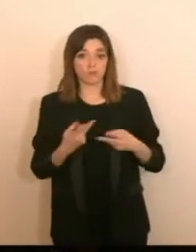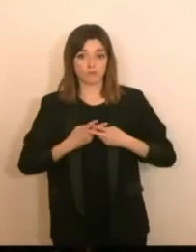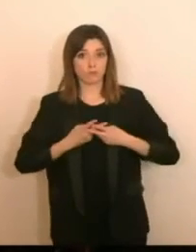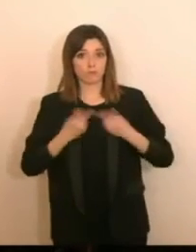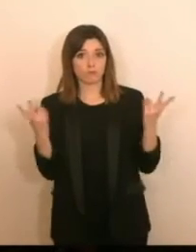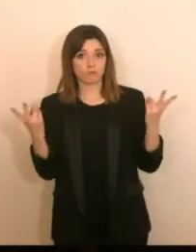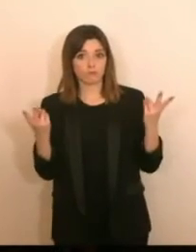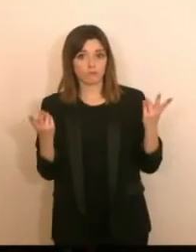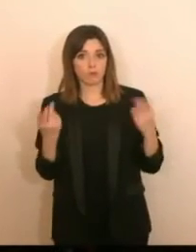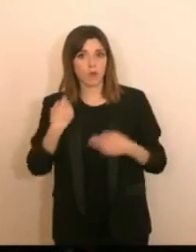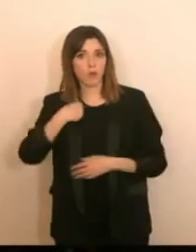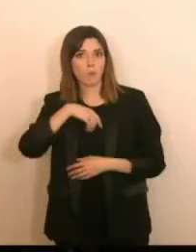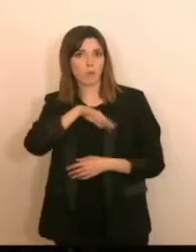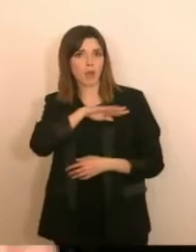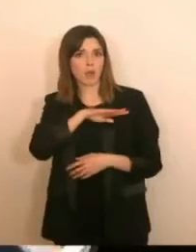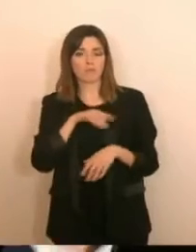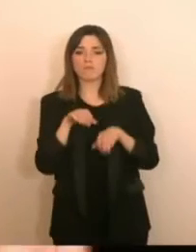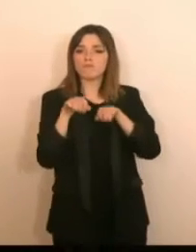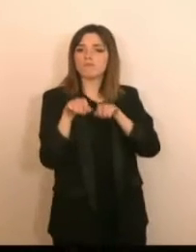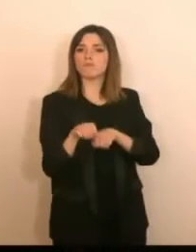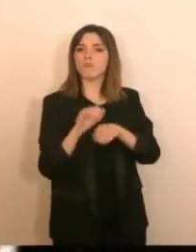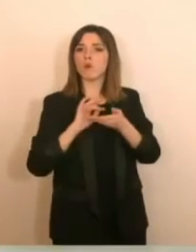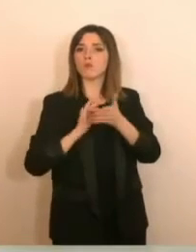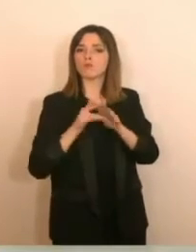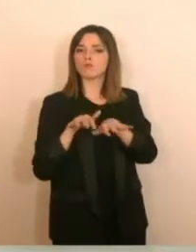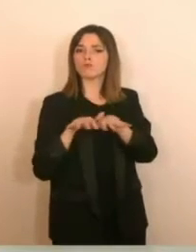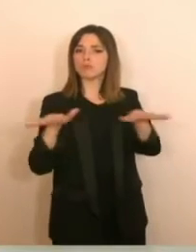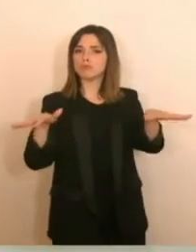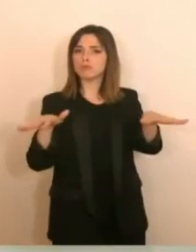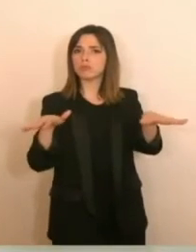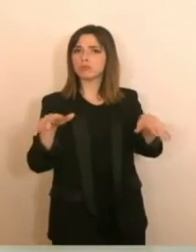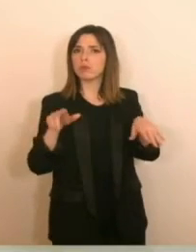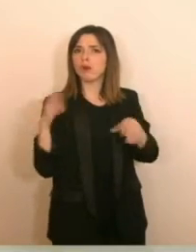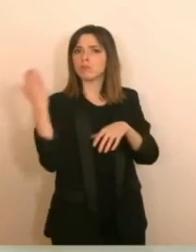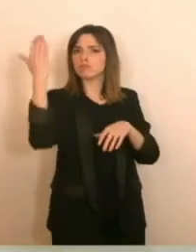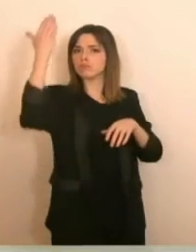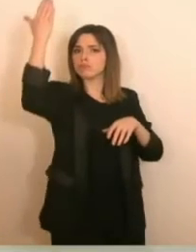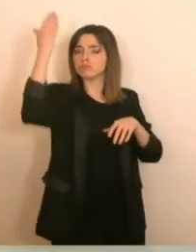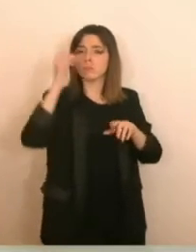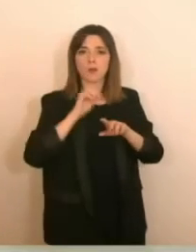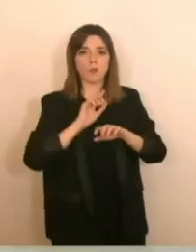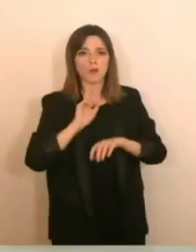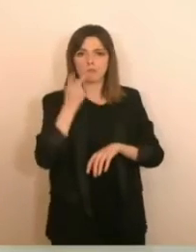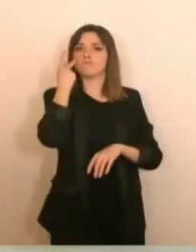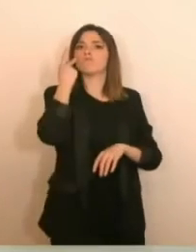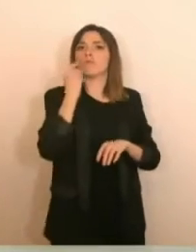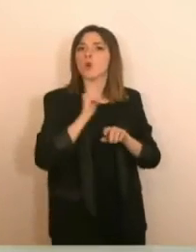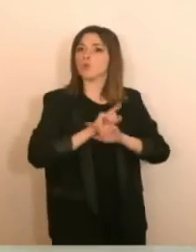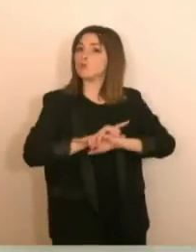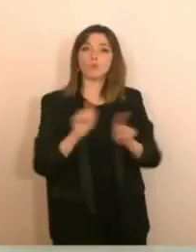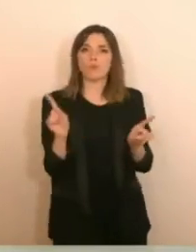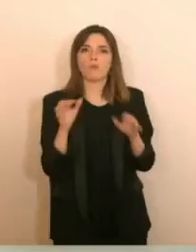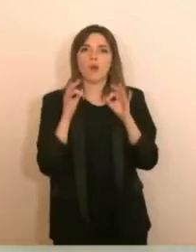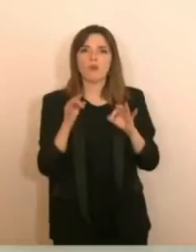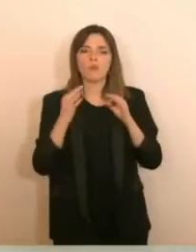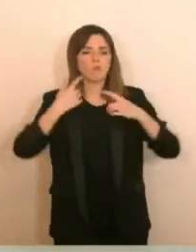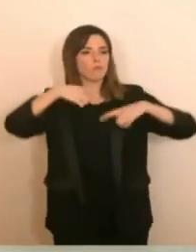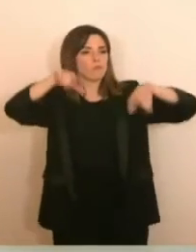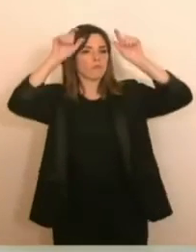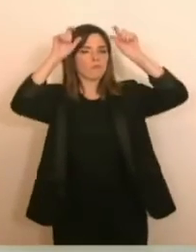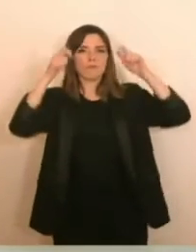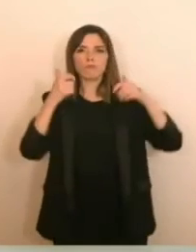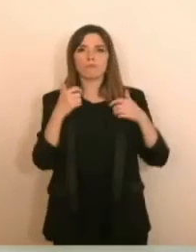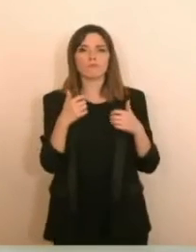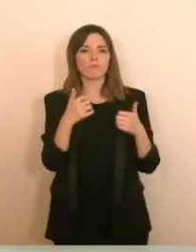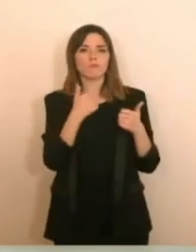président d'une région on peut peut-être dire c'est plus prestigieux plus grand j'en sais rien c'est pas une question de titre on s'en fiche ce qui compte